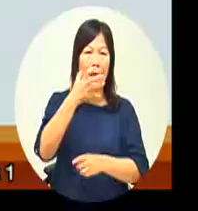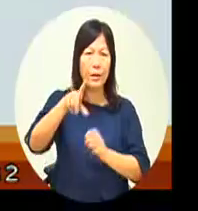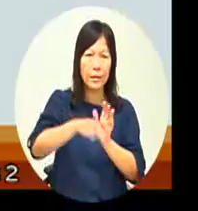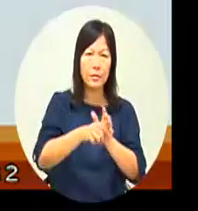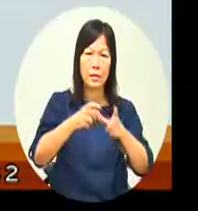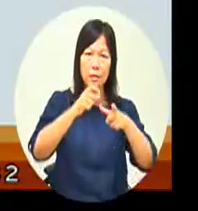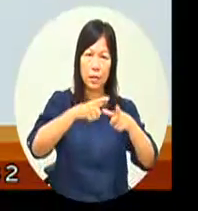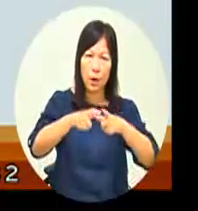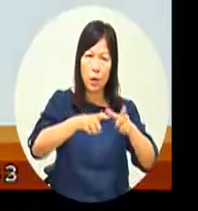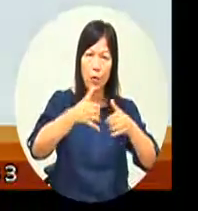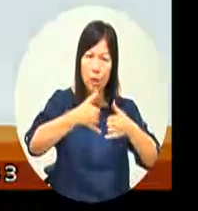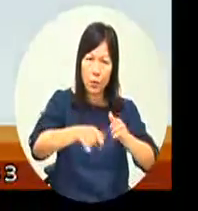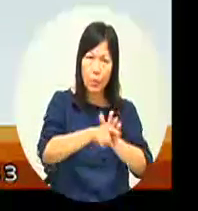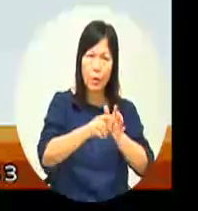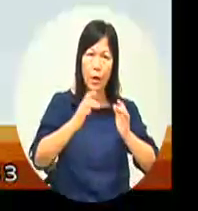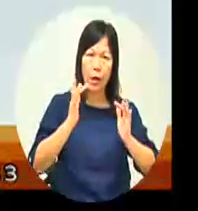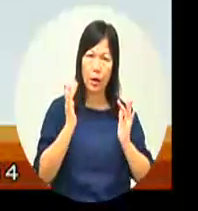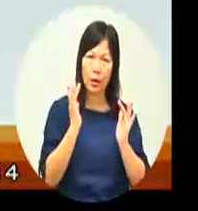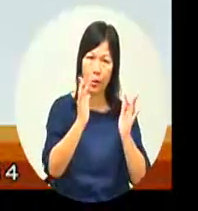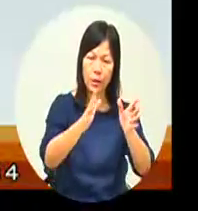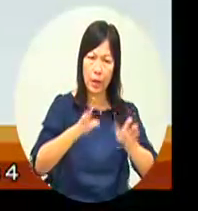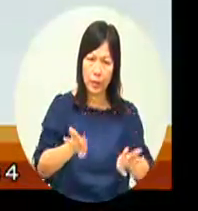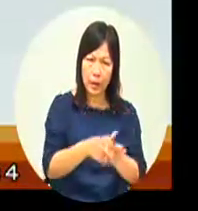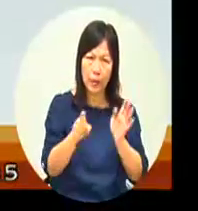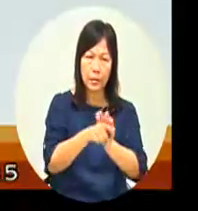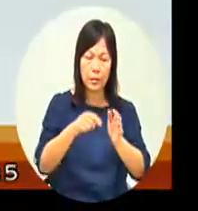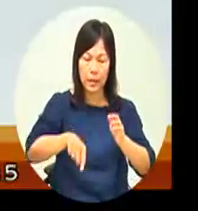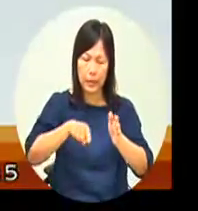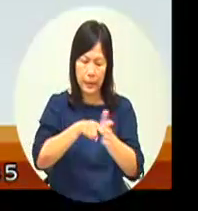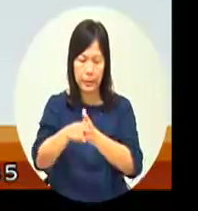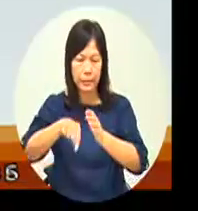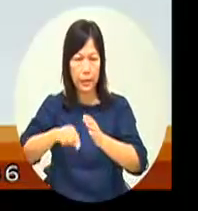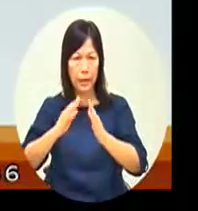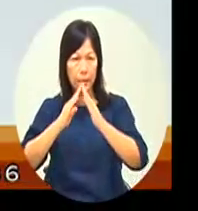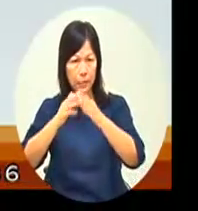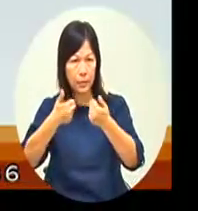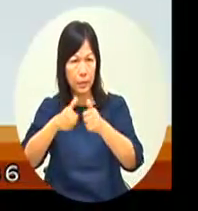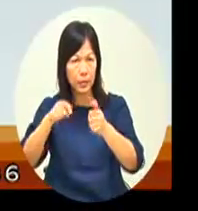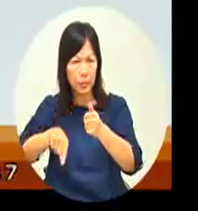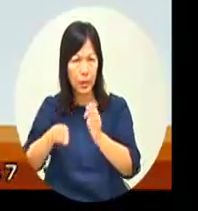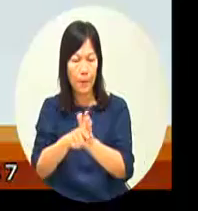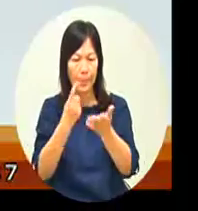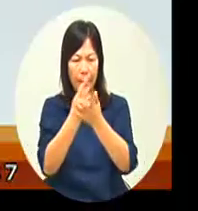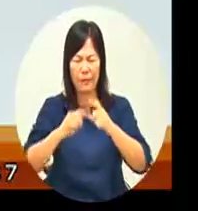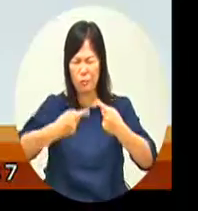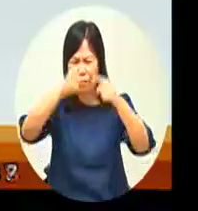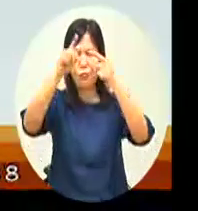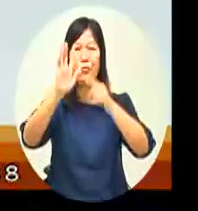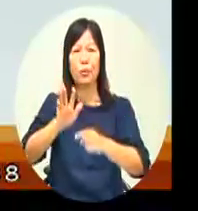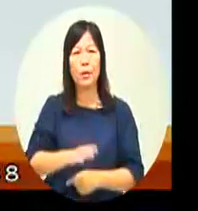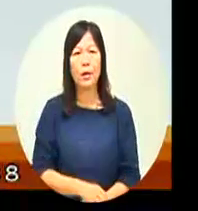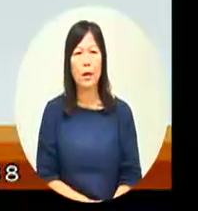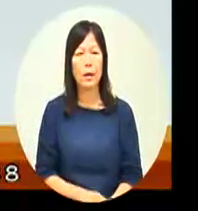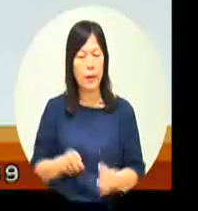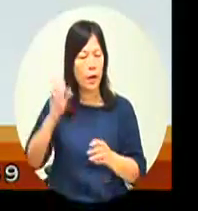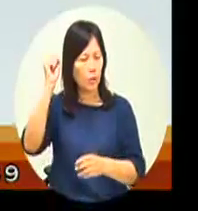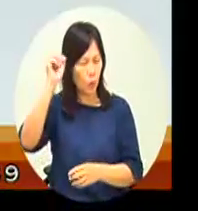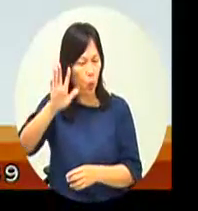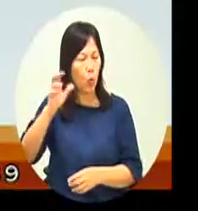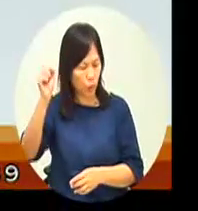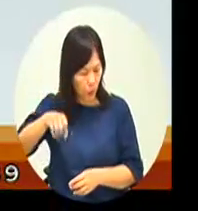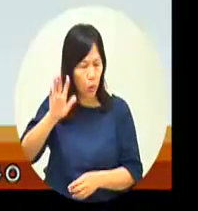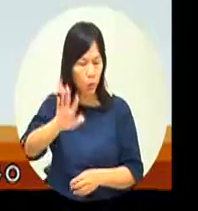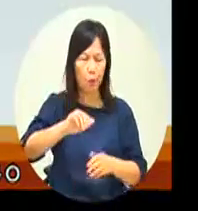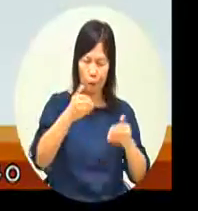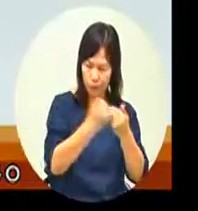的绿廊开辟，不断的在议会里头大家争执，有赞成的议员，也有